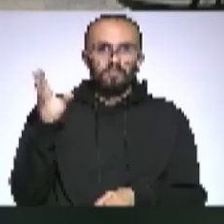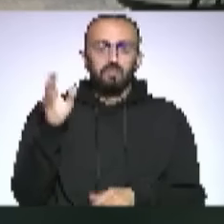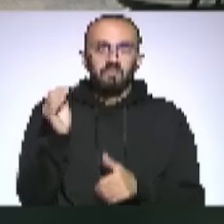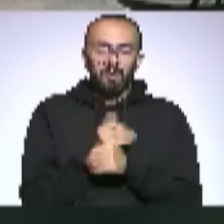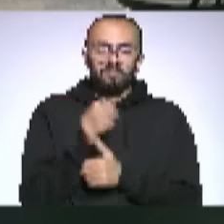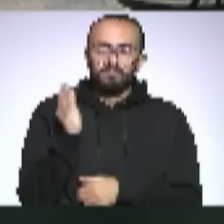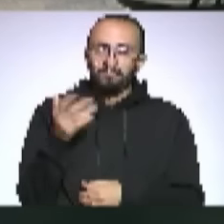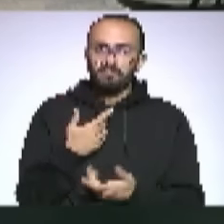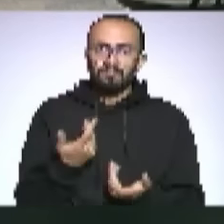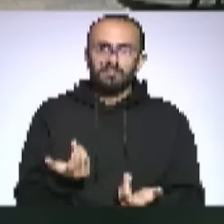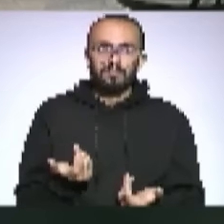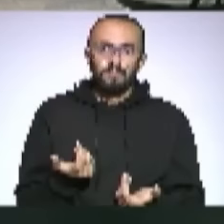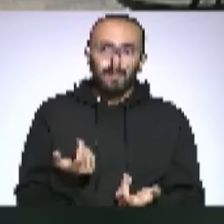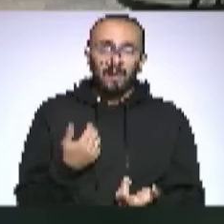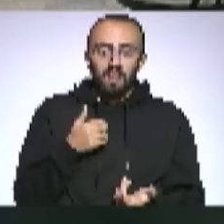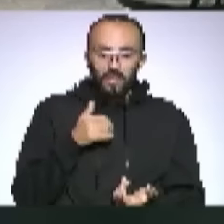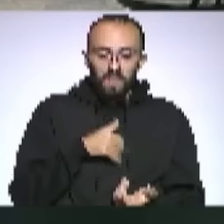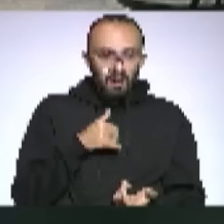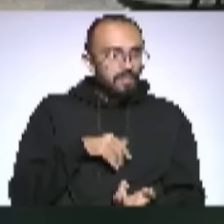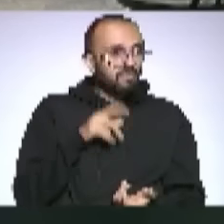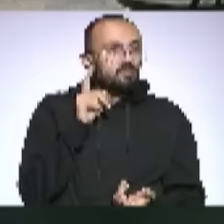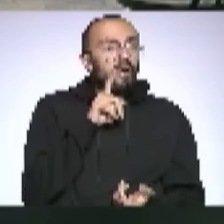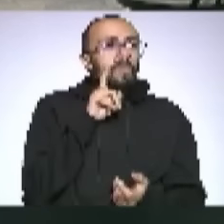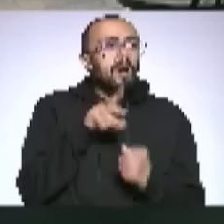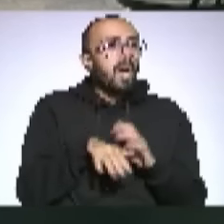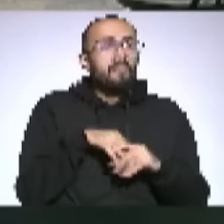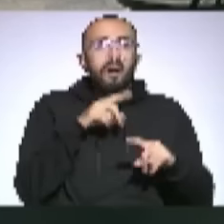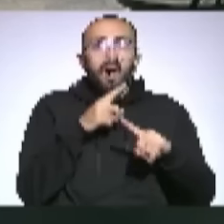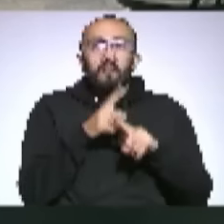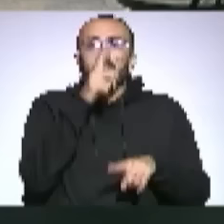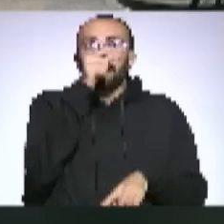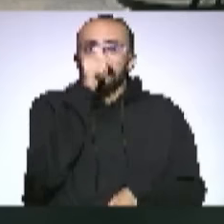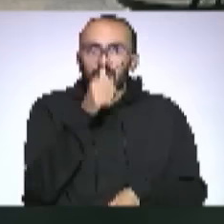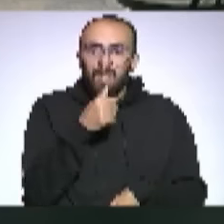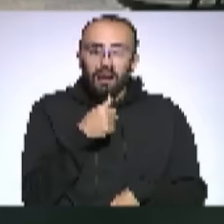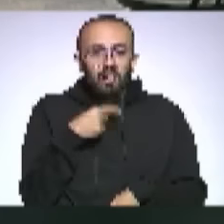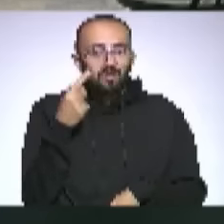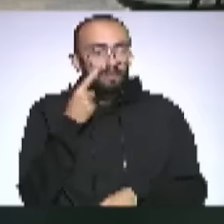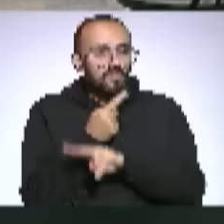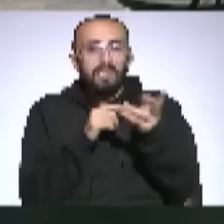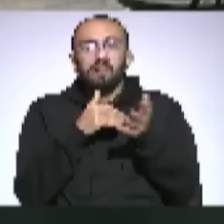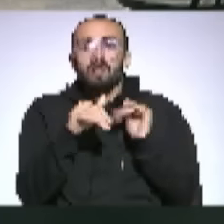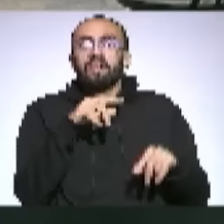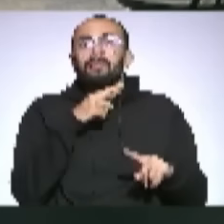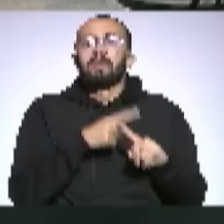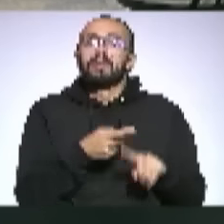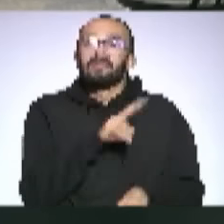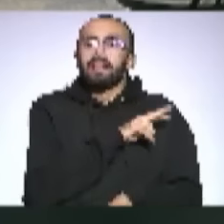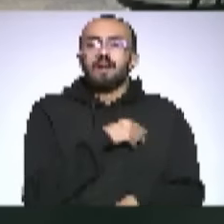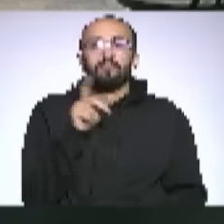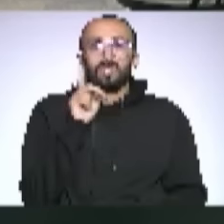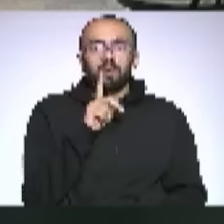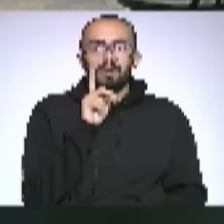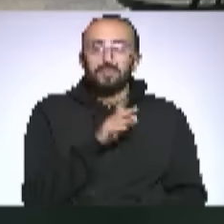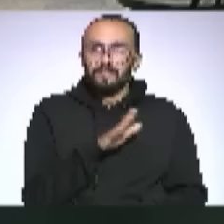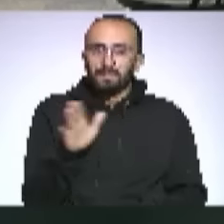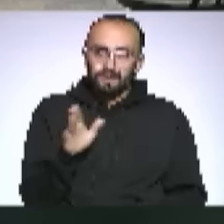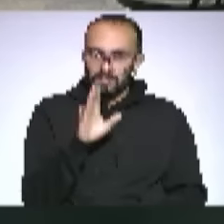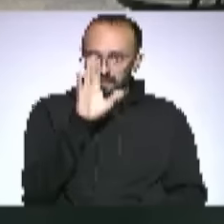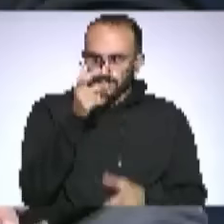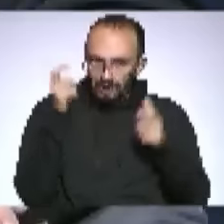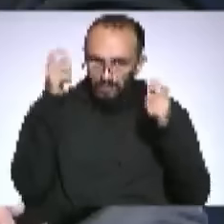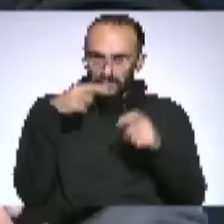وانا ما عنديش استعداد ان انا اغضب ربنا واشوف ست كثاني بس عاييز اقوللك حاجه يا حبيبي اتفضل